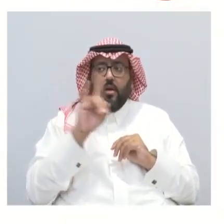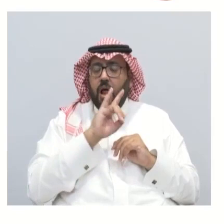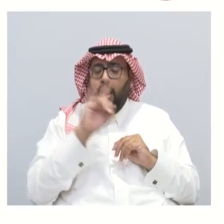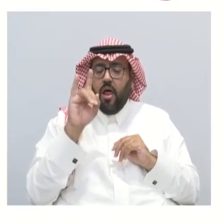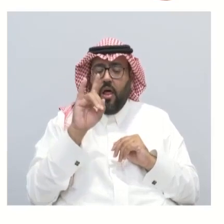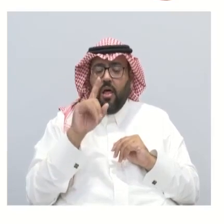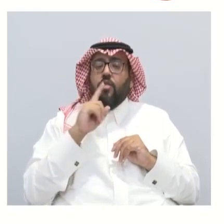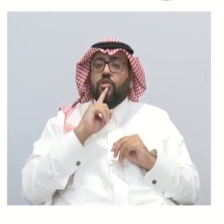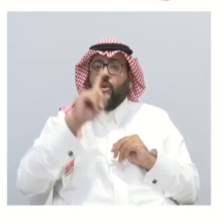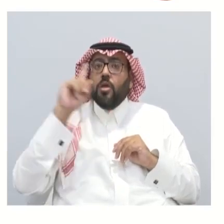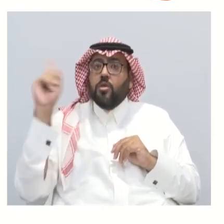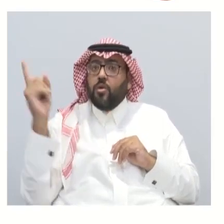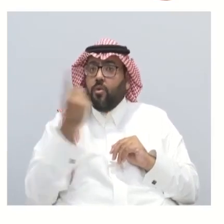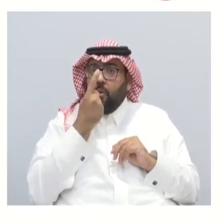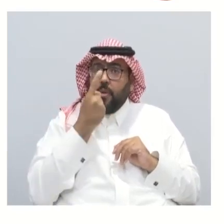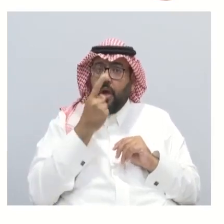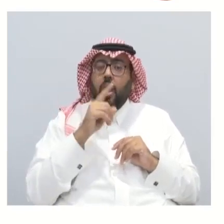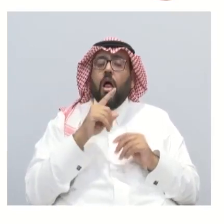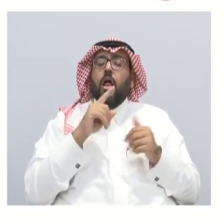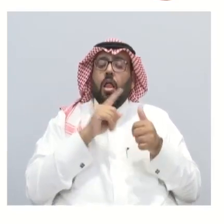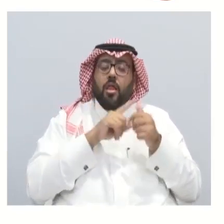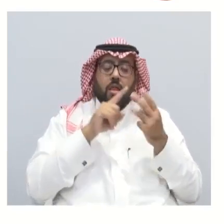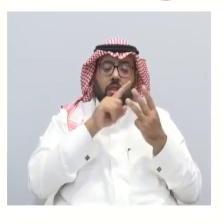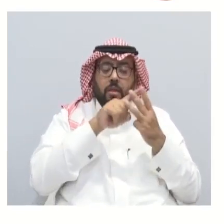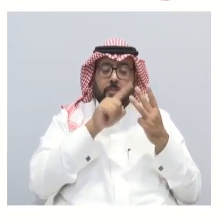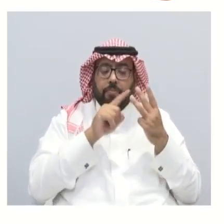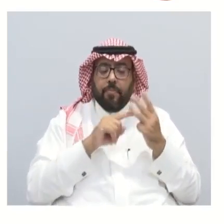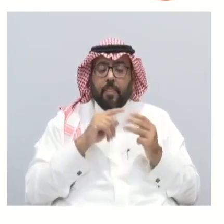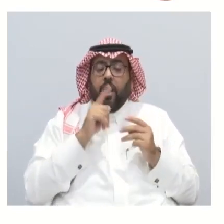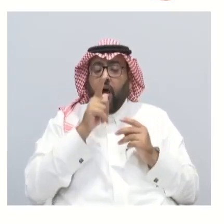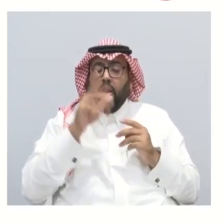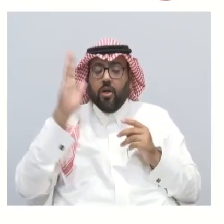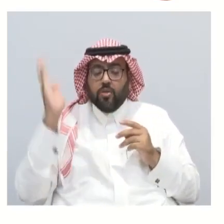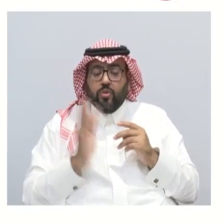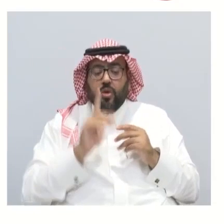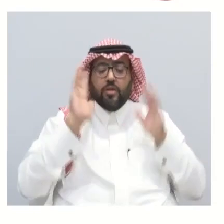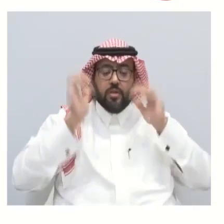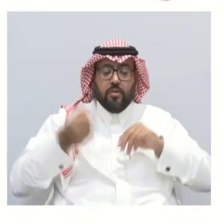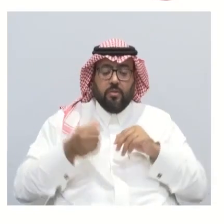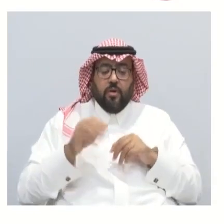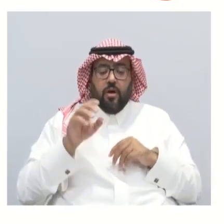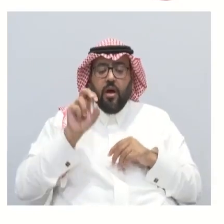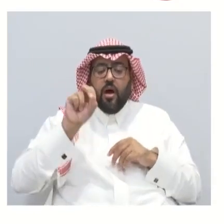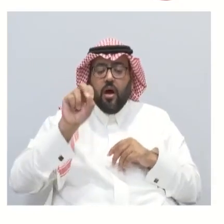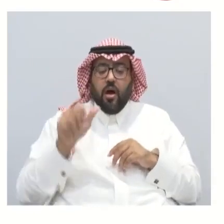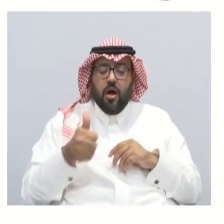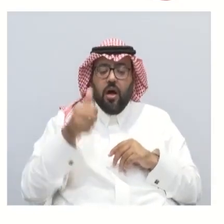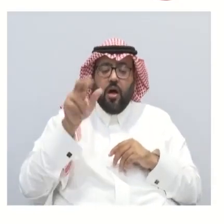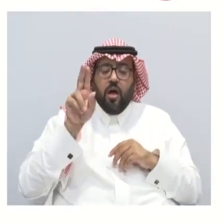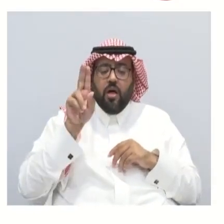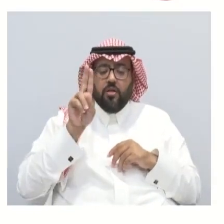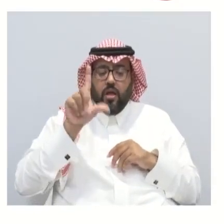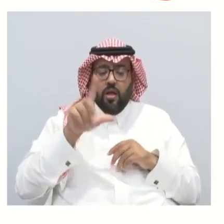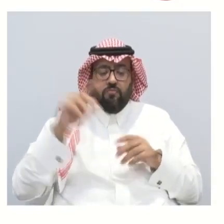لا يكفيه هذا الامر لماذا لان الرسول صلى الله عليه وسلم قاتل كفار